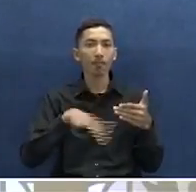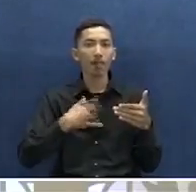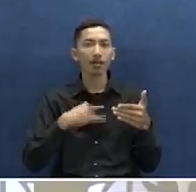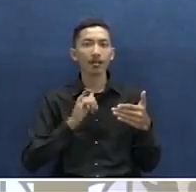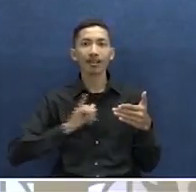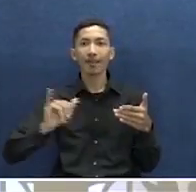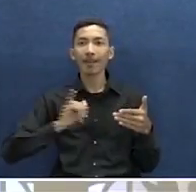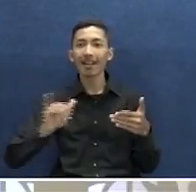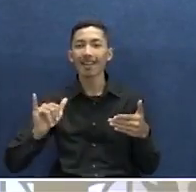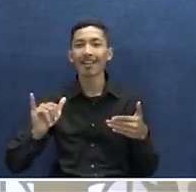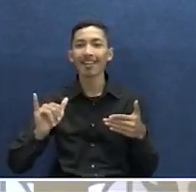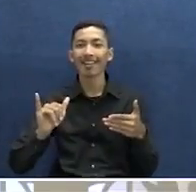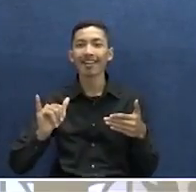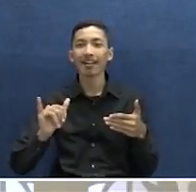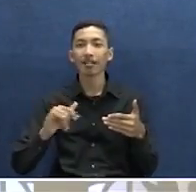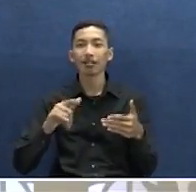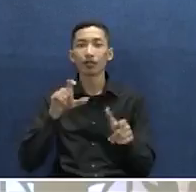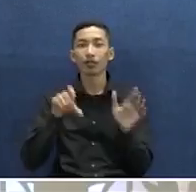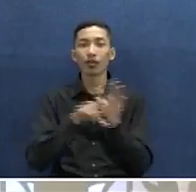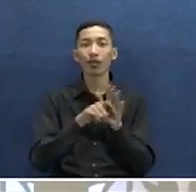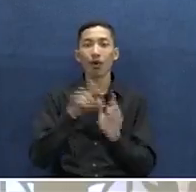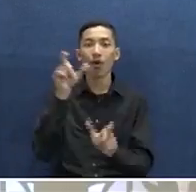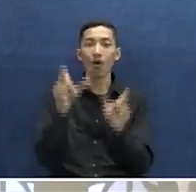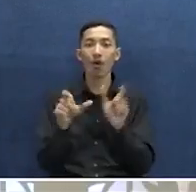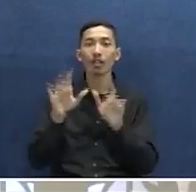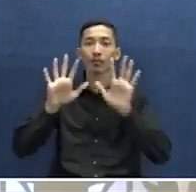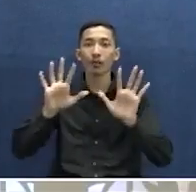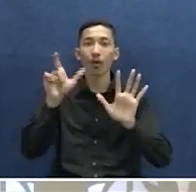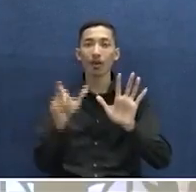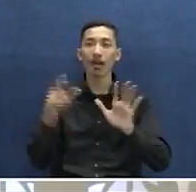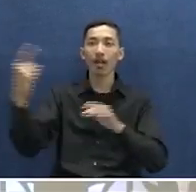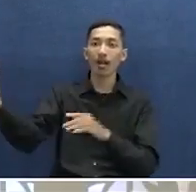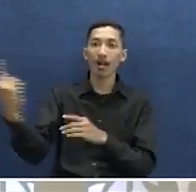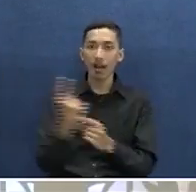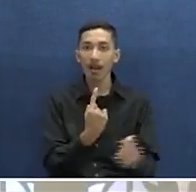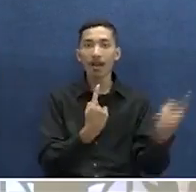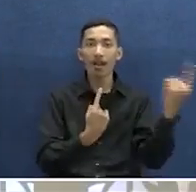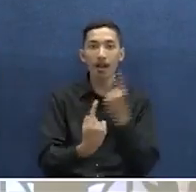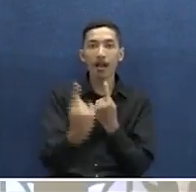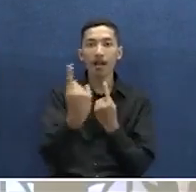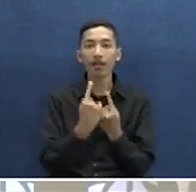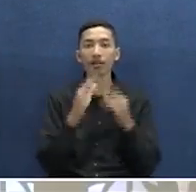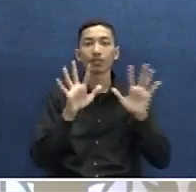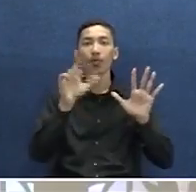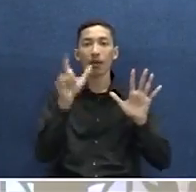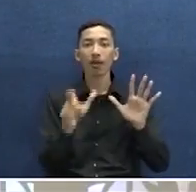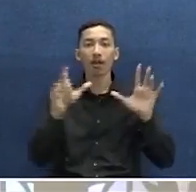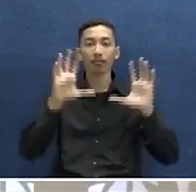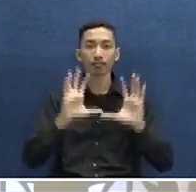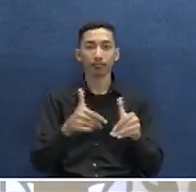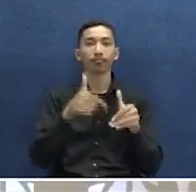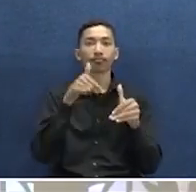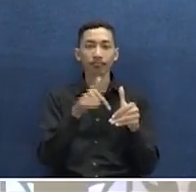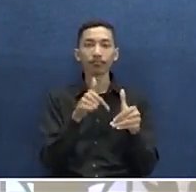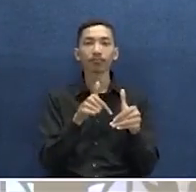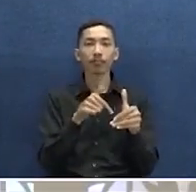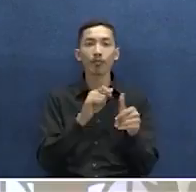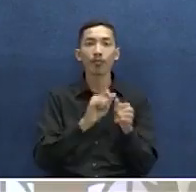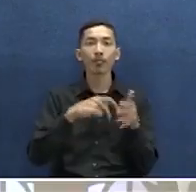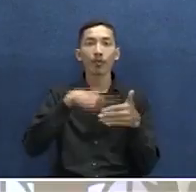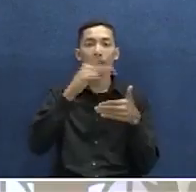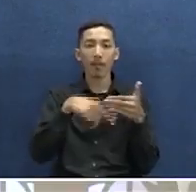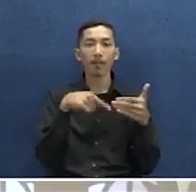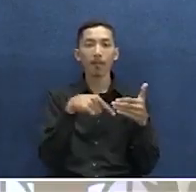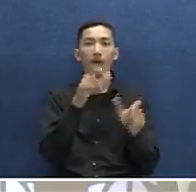sedihnya ya gitu mereka datang bersepuluh dan orangnya selalu beda-beda yang mereka datang ini kayak rata-rata 10 orang sih dan 10 orang ini orangnya